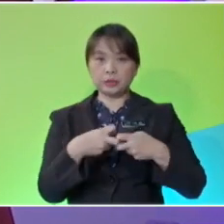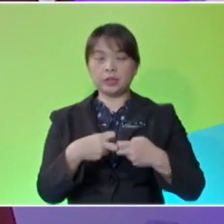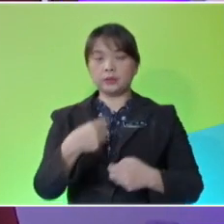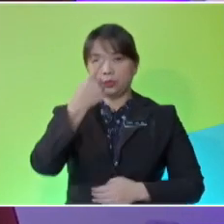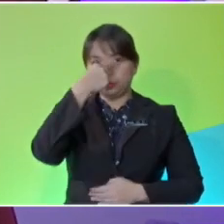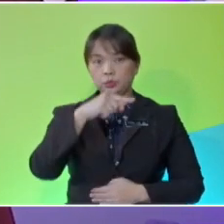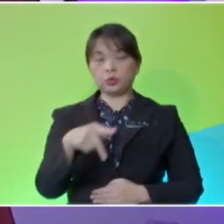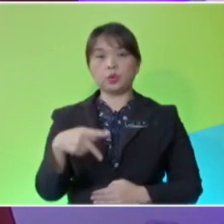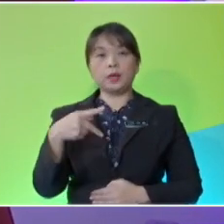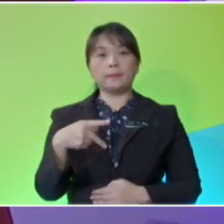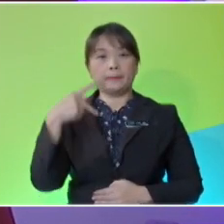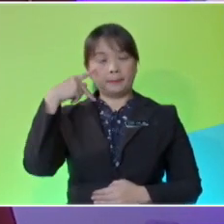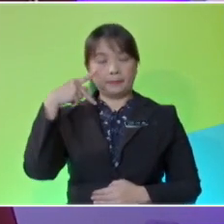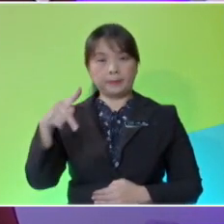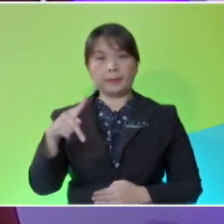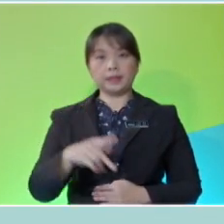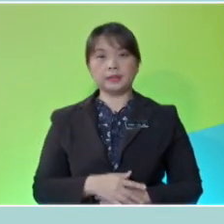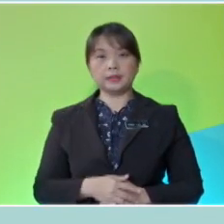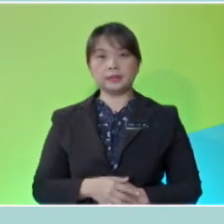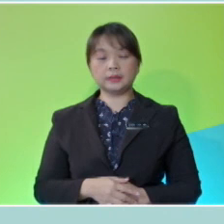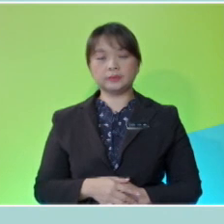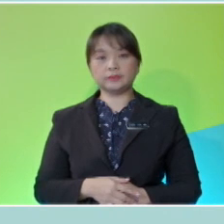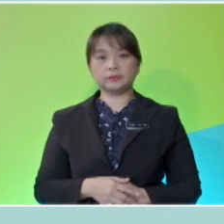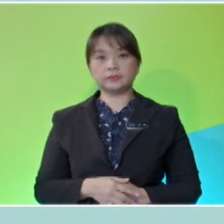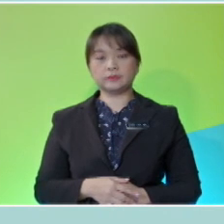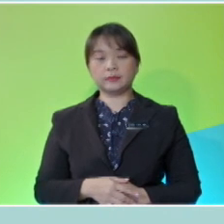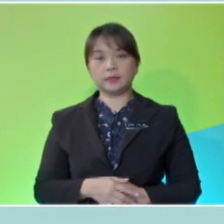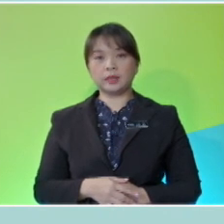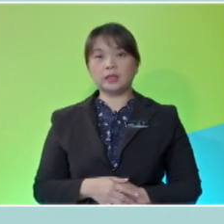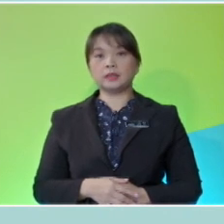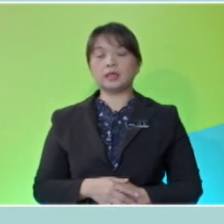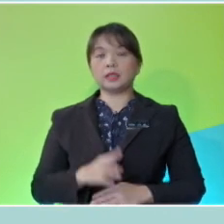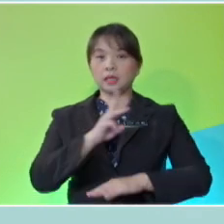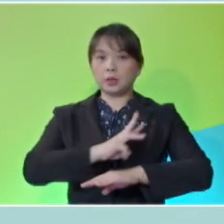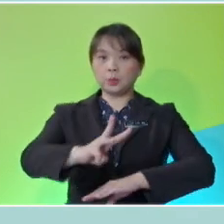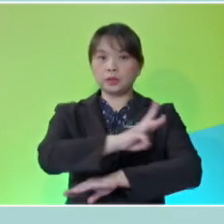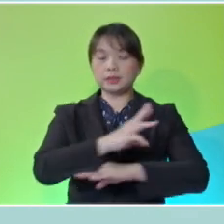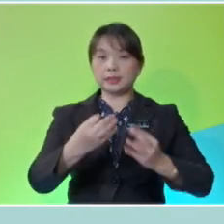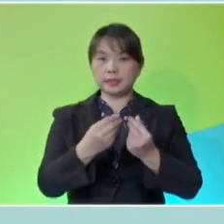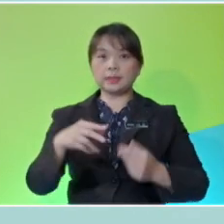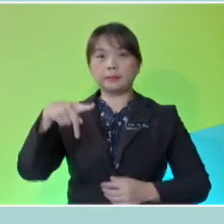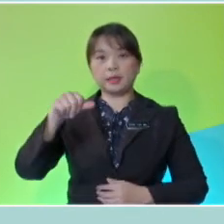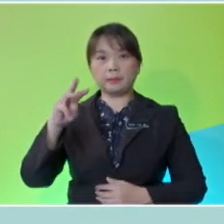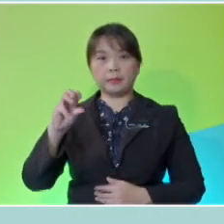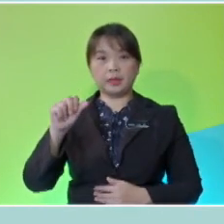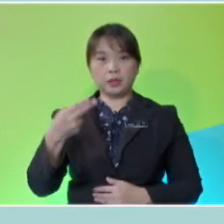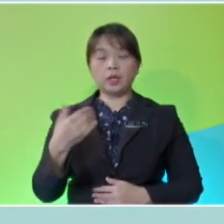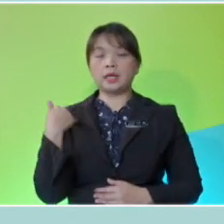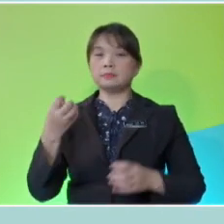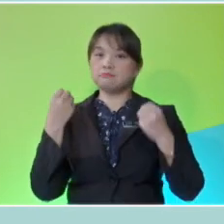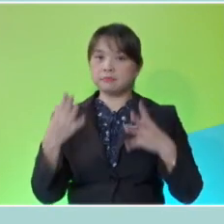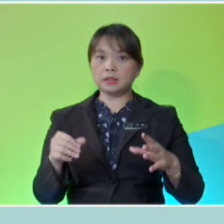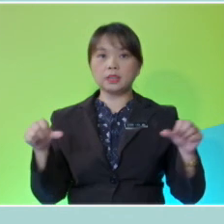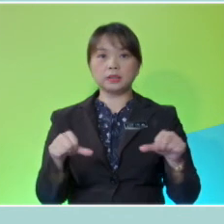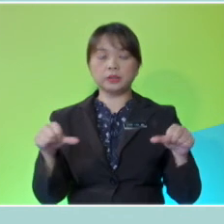fisika yang kedua adalah tanah Pama Oke kita tahu kawasan Tanah Paman adalah kawasan yang rate mempunyai luas jadi terdapat berbagai activity